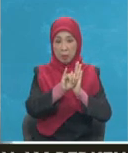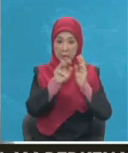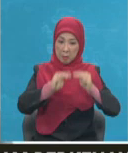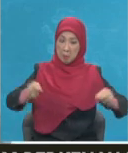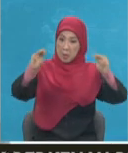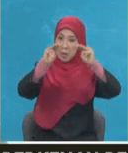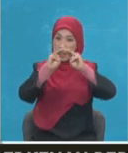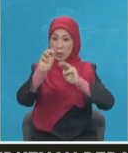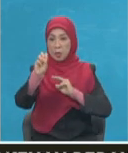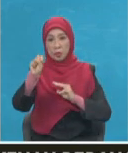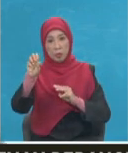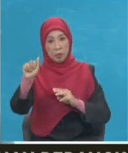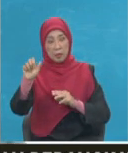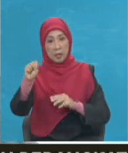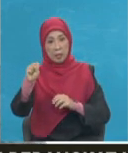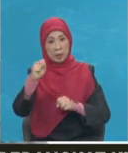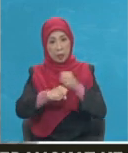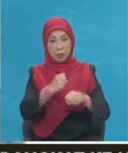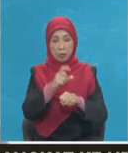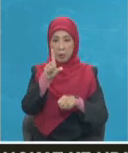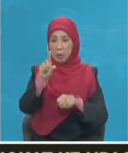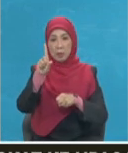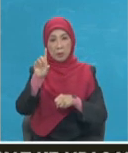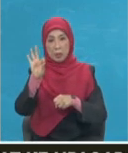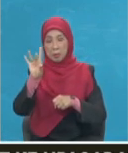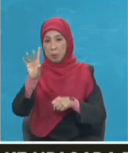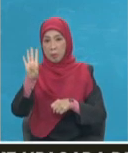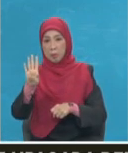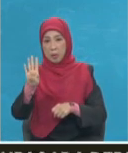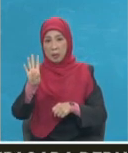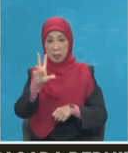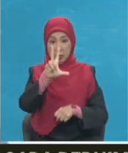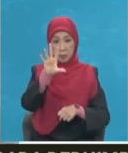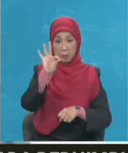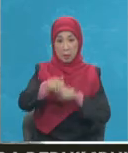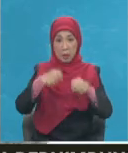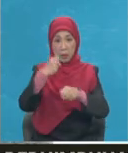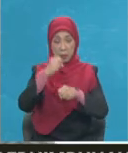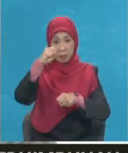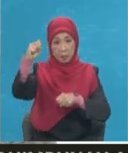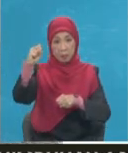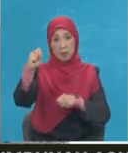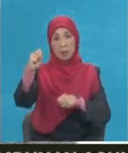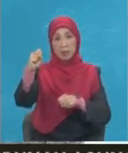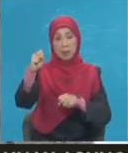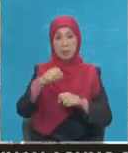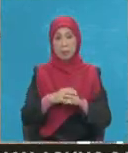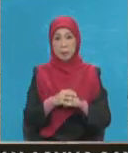Ali Saifuddin, tahun 1984 dan nombor 39 menandakan 39 tahun kemerdekaan negara pada tahun